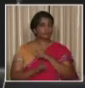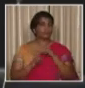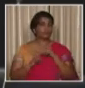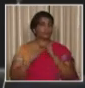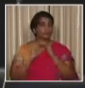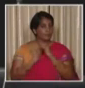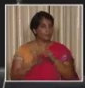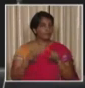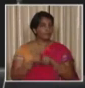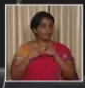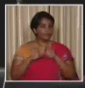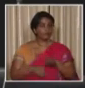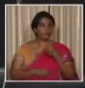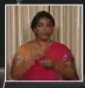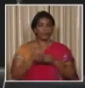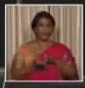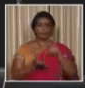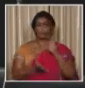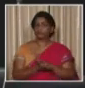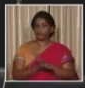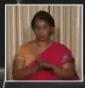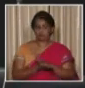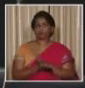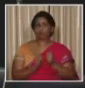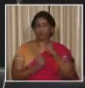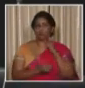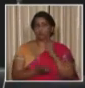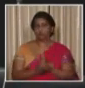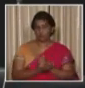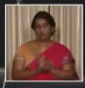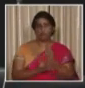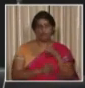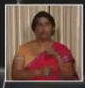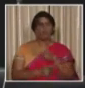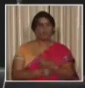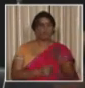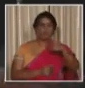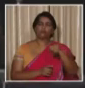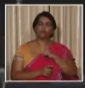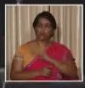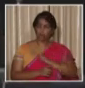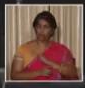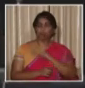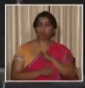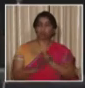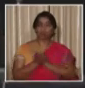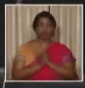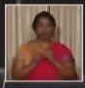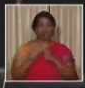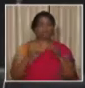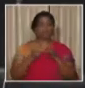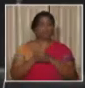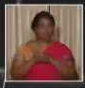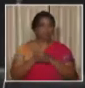දෙපාර්තමේන්තුවක් වශයෙන් තියාගෙන වාණිජ තීන්දුව තීරණ ගැනීම ඉතා අසීරු නිසා එයා එකඟ වෙලා තියෙනවා දැන් මේ දුම්රිය අධිකාරියක් බවට